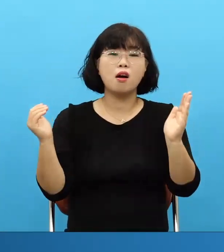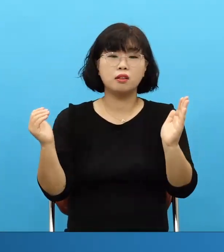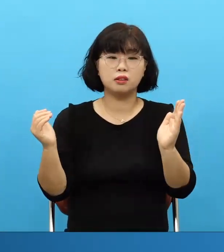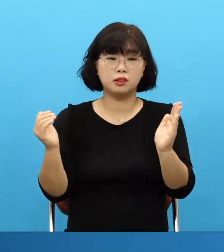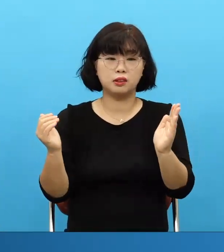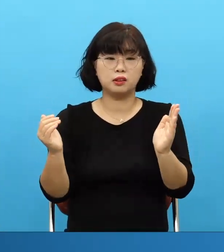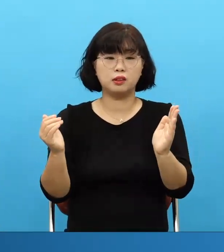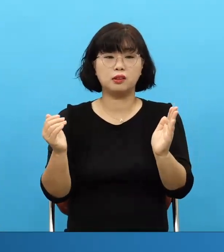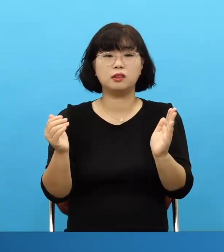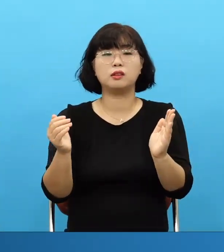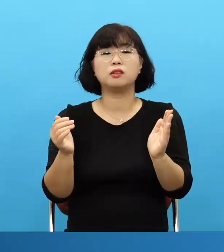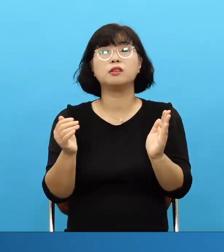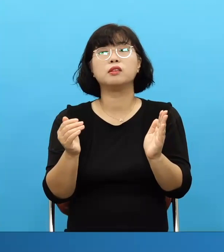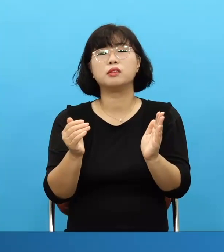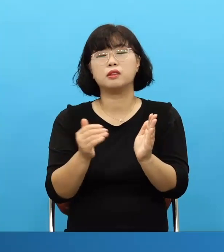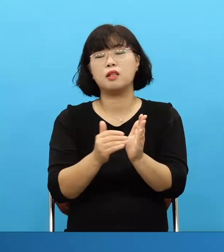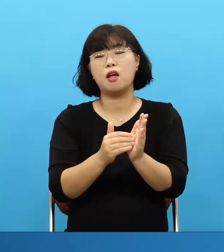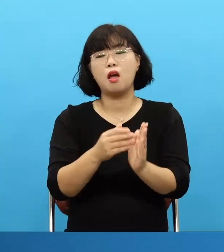받기까지